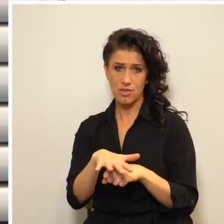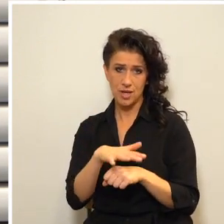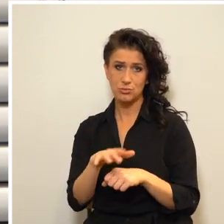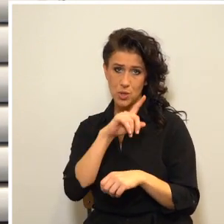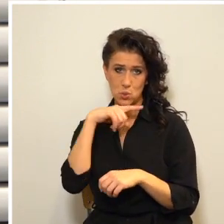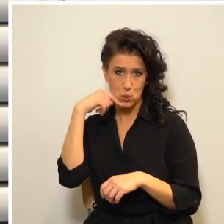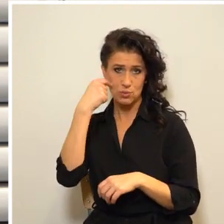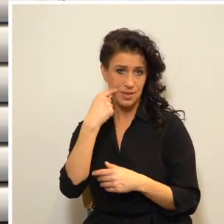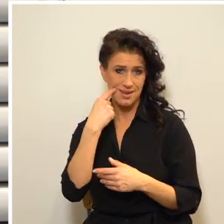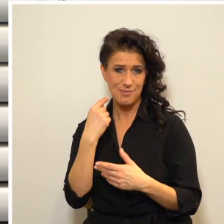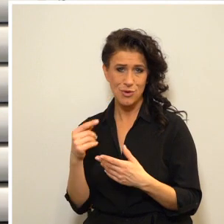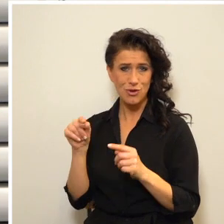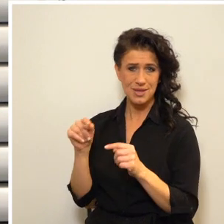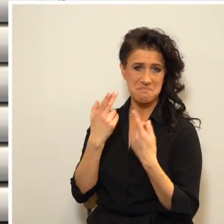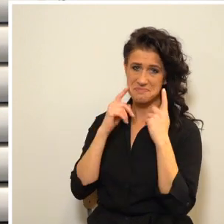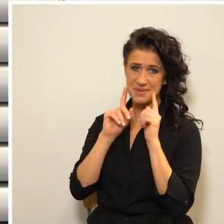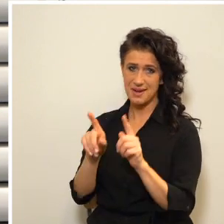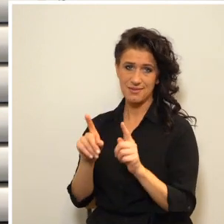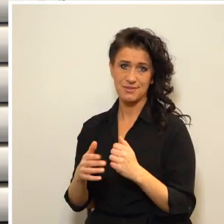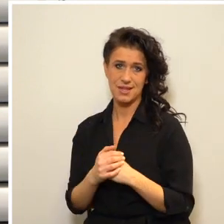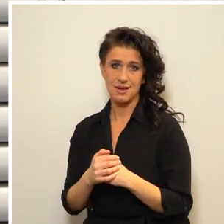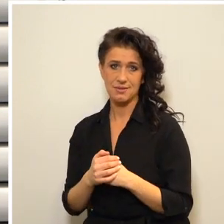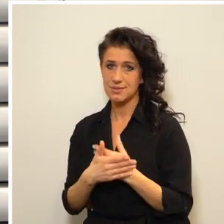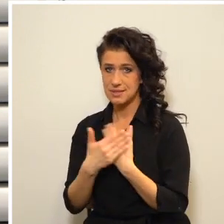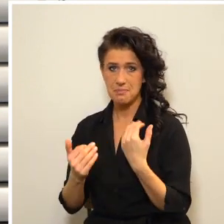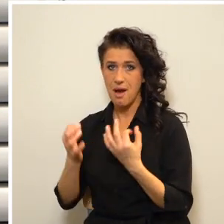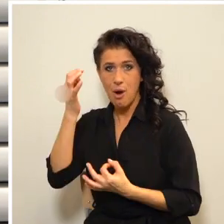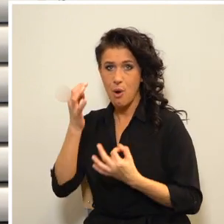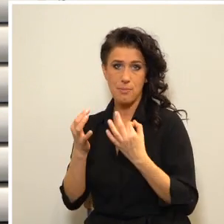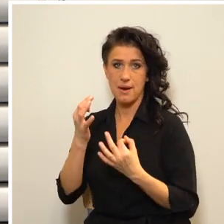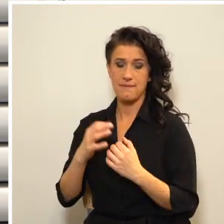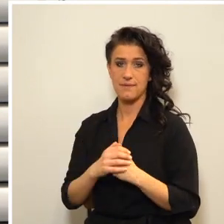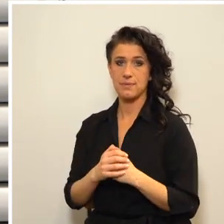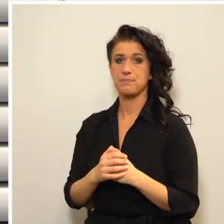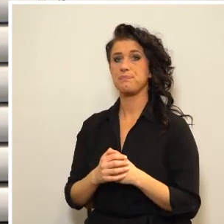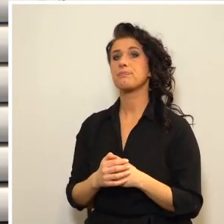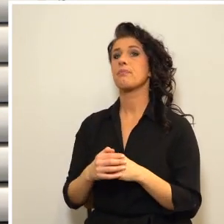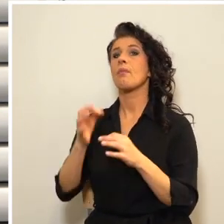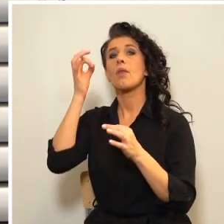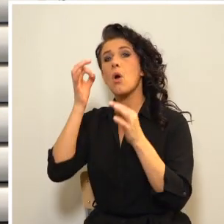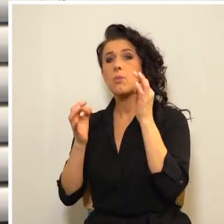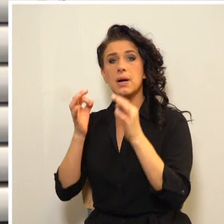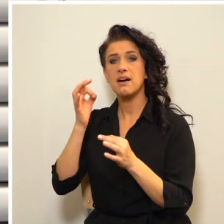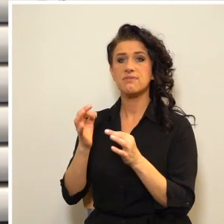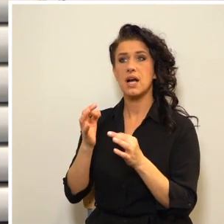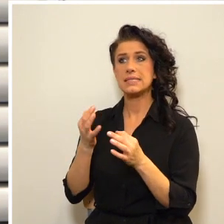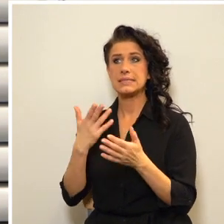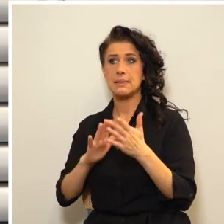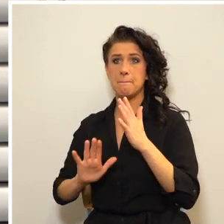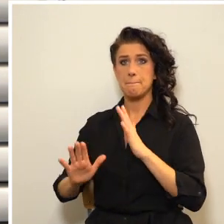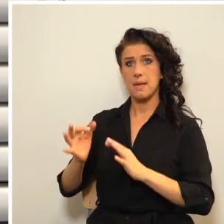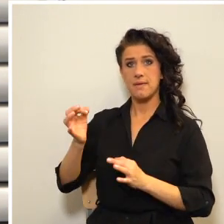to nie wchodzi w grę i to nie są tanie jest powód do obaw obawą może być i to nawet może nie tyle obawa